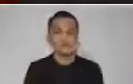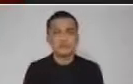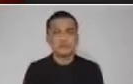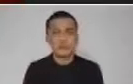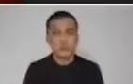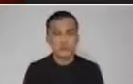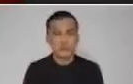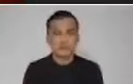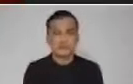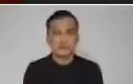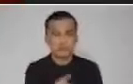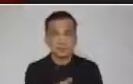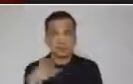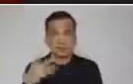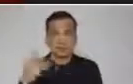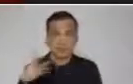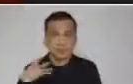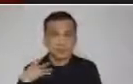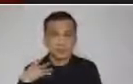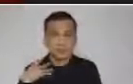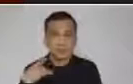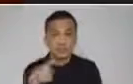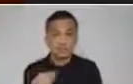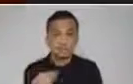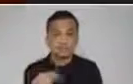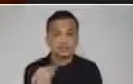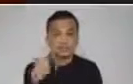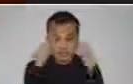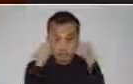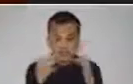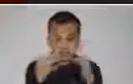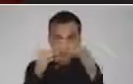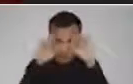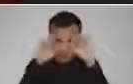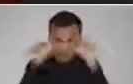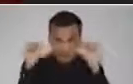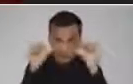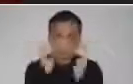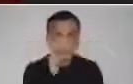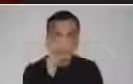based on our estimate. That's the deficit for this year. Juliet Karangyan para sa Bayan.